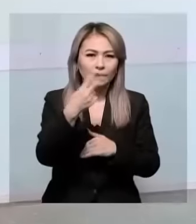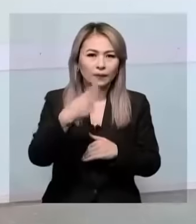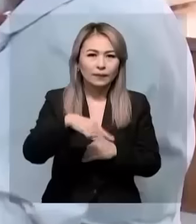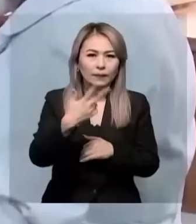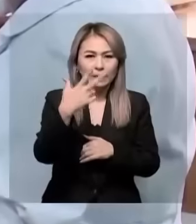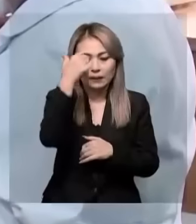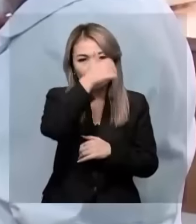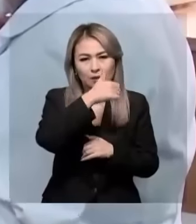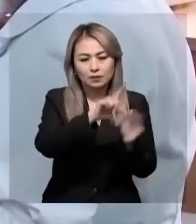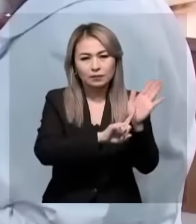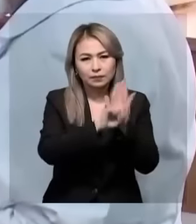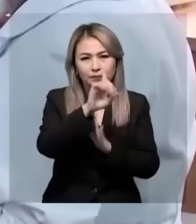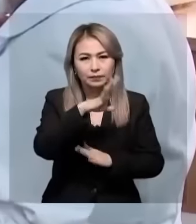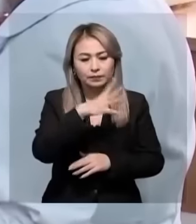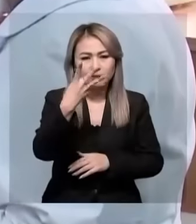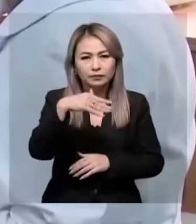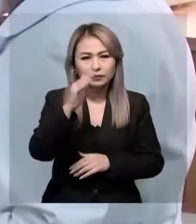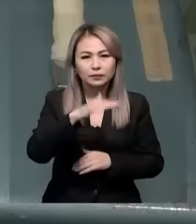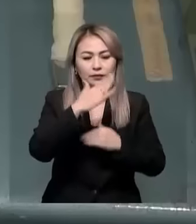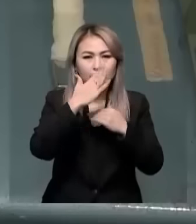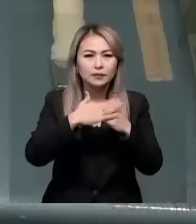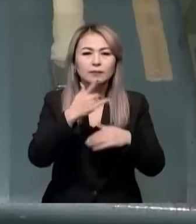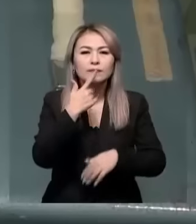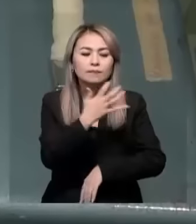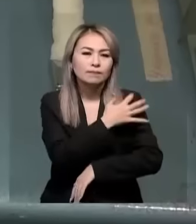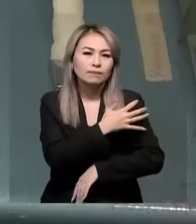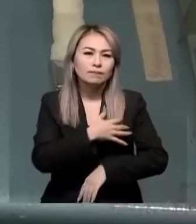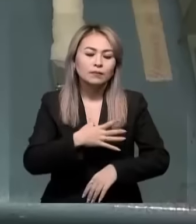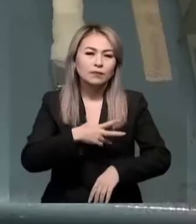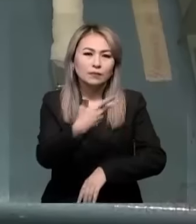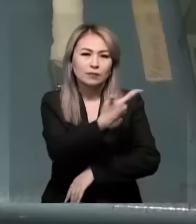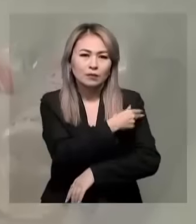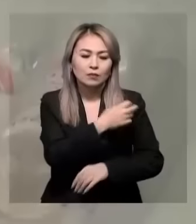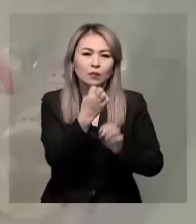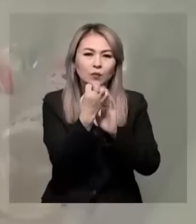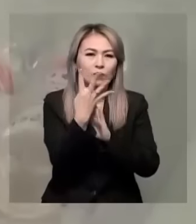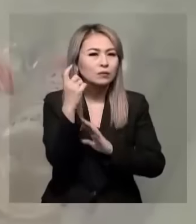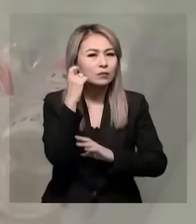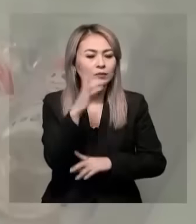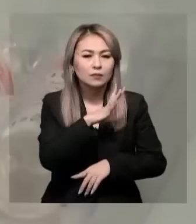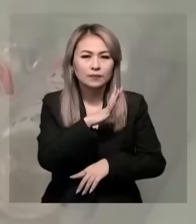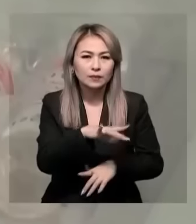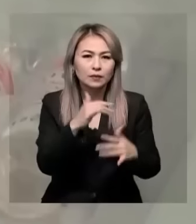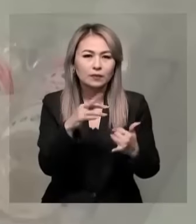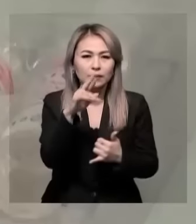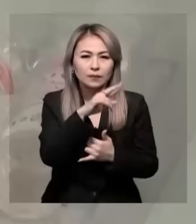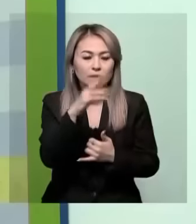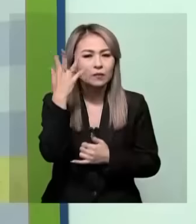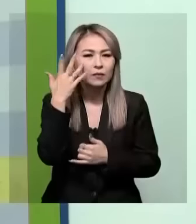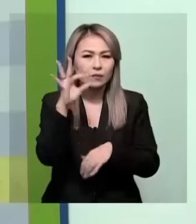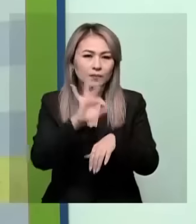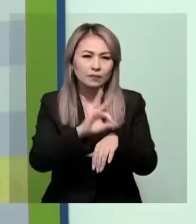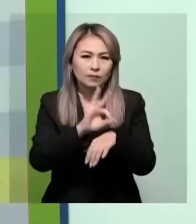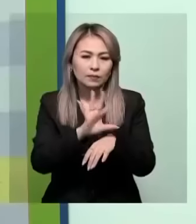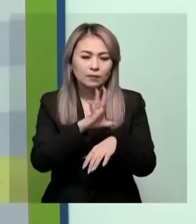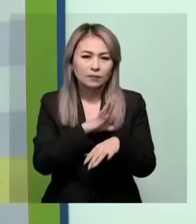2023 жылдың басынан бері 40 мыңдан аса адам қызылша жұқтырған, дені 14 жасқа толмаған балалар, ал қаңтар айында ауру